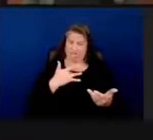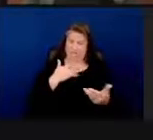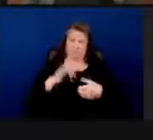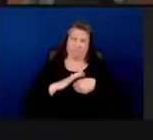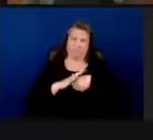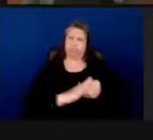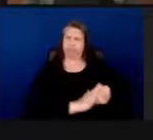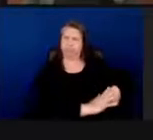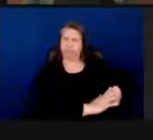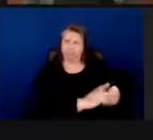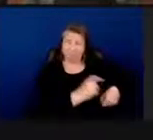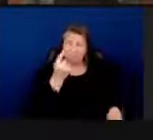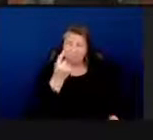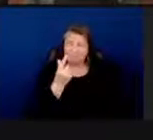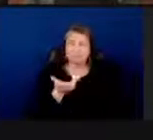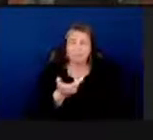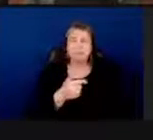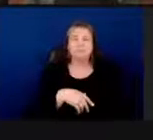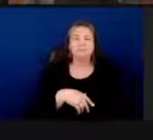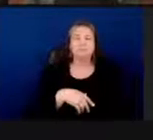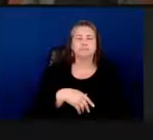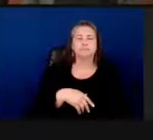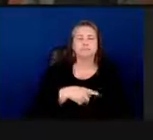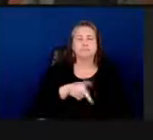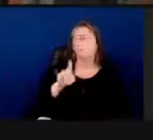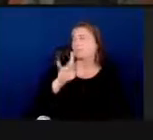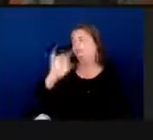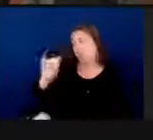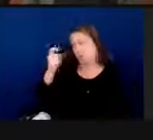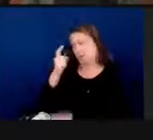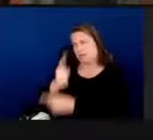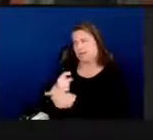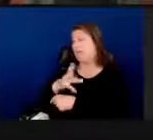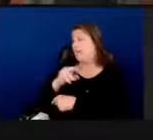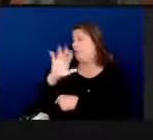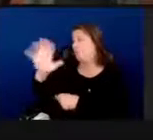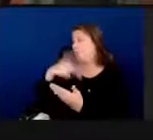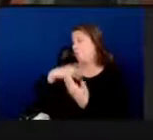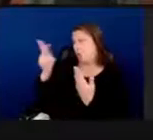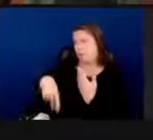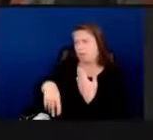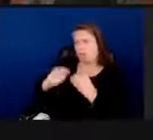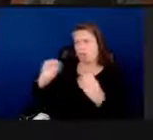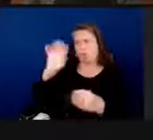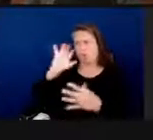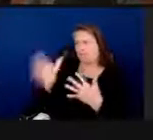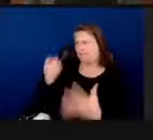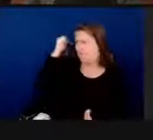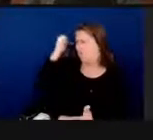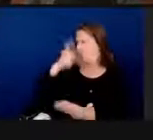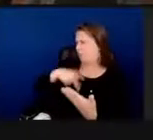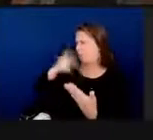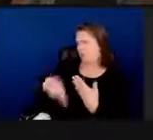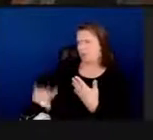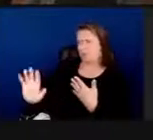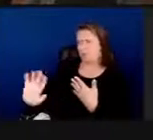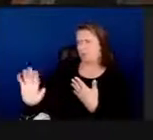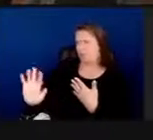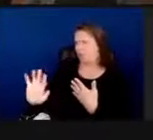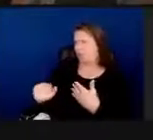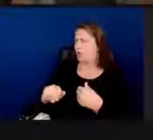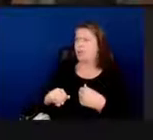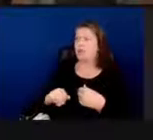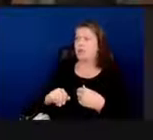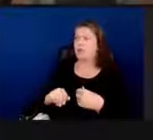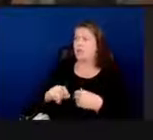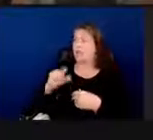أن نجمع هذه البيانات. وأعتقد أعرف أن هذا الأمر صعب. نعم أنا سأكرر، لن يخسر أي مدرسة هذه البرامج، بل